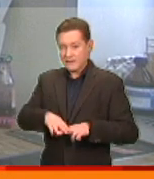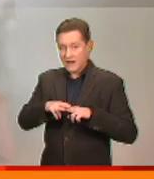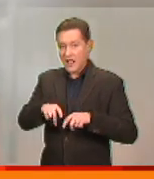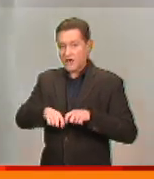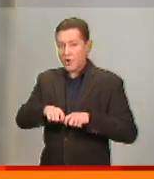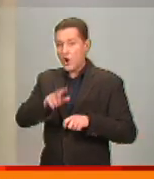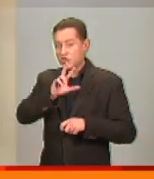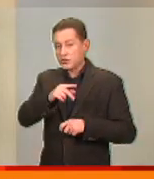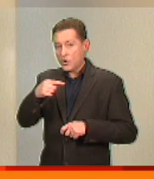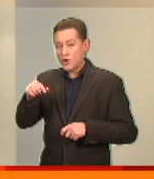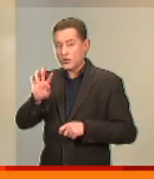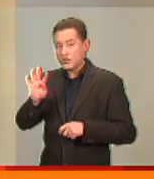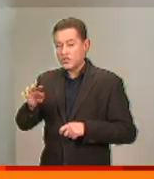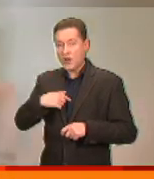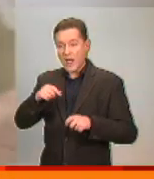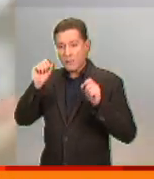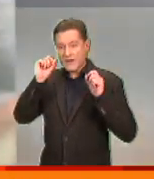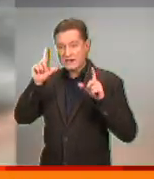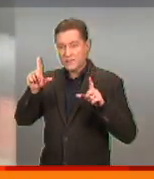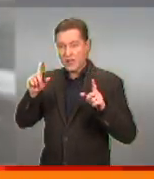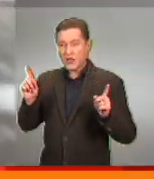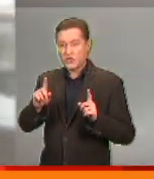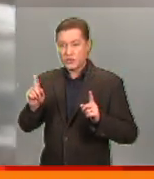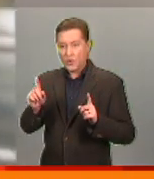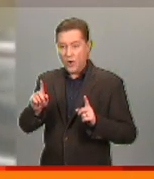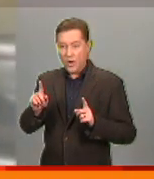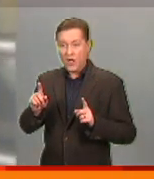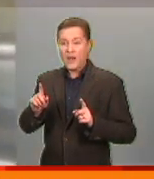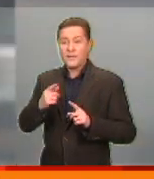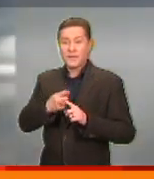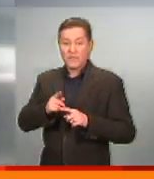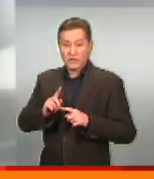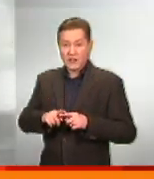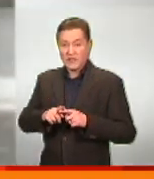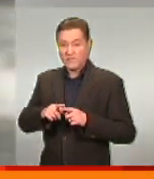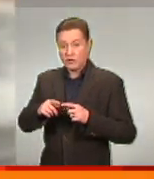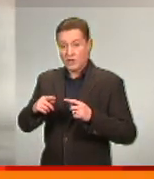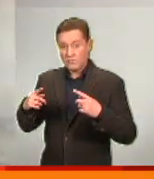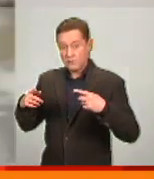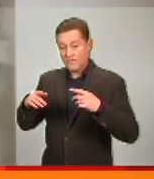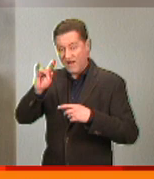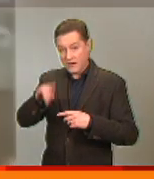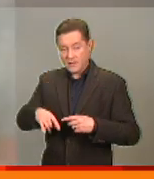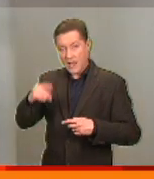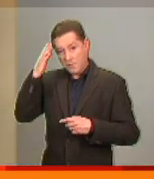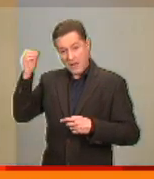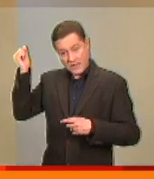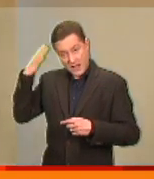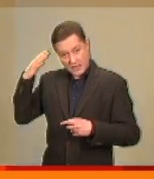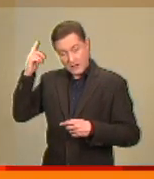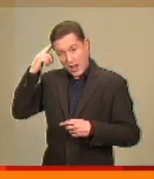4. Я просипаюся від того, що от этот кусок льда, ну вот этого снега падает мне на голову.